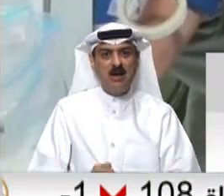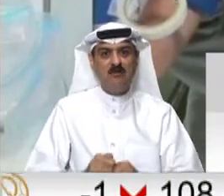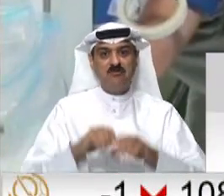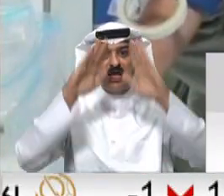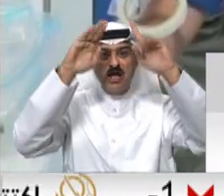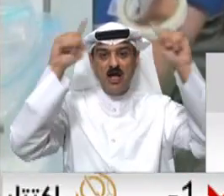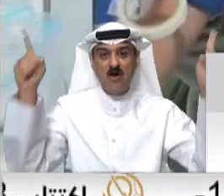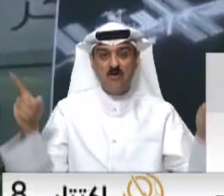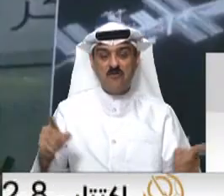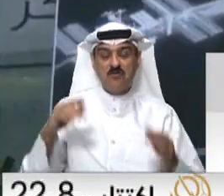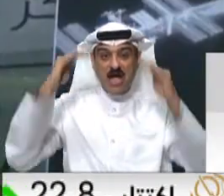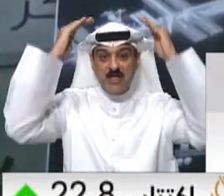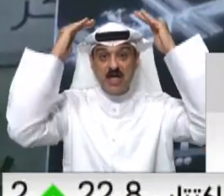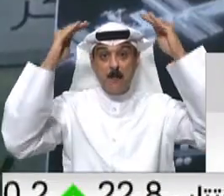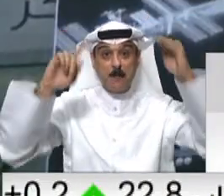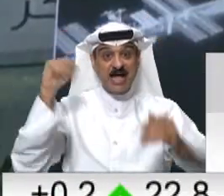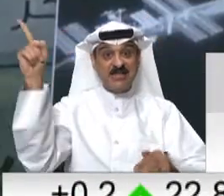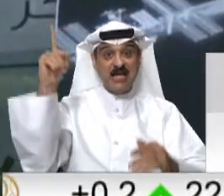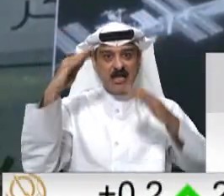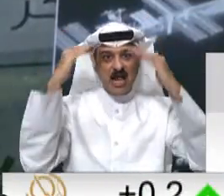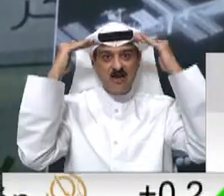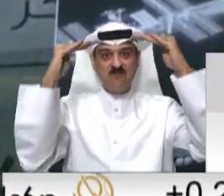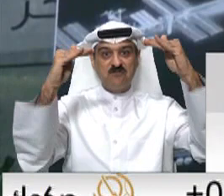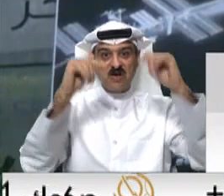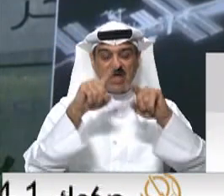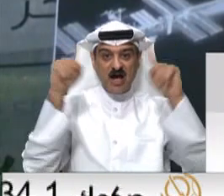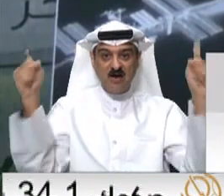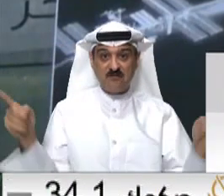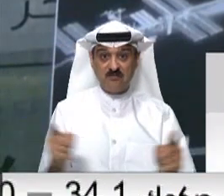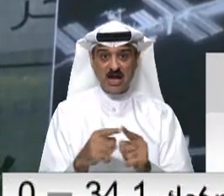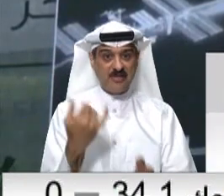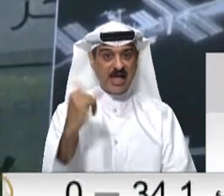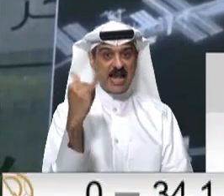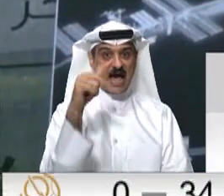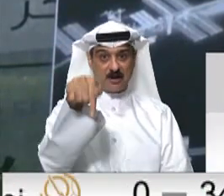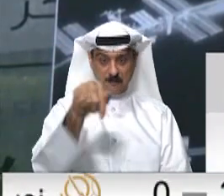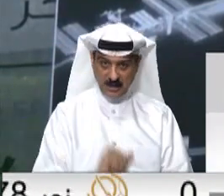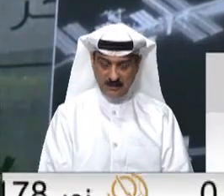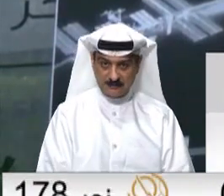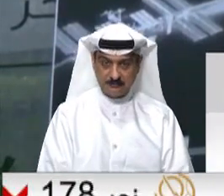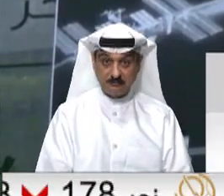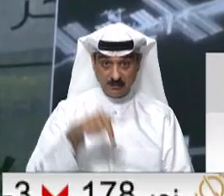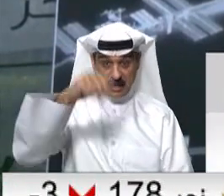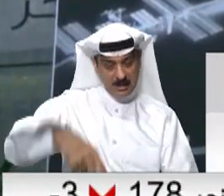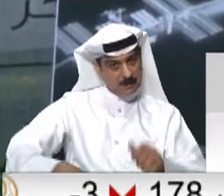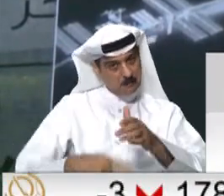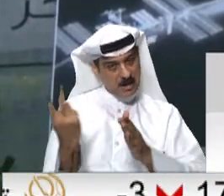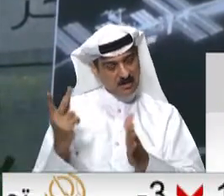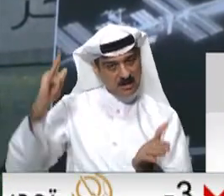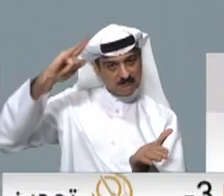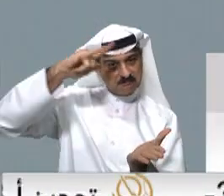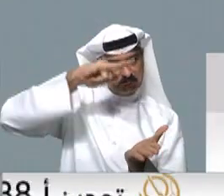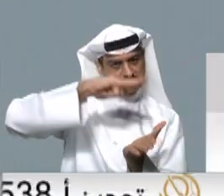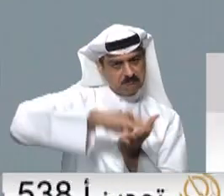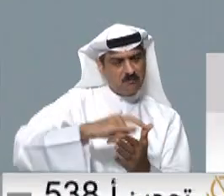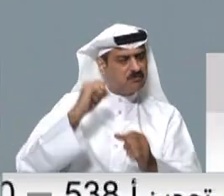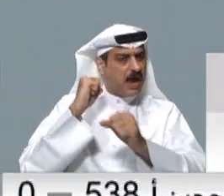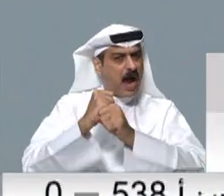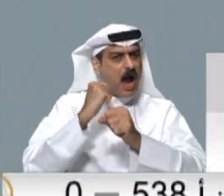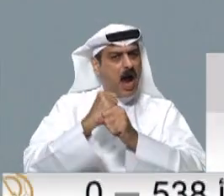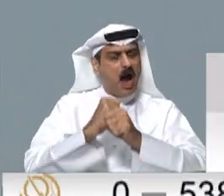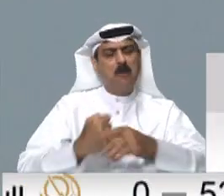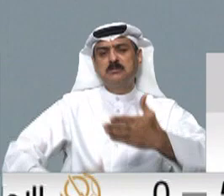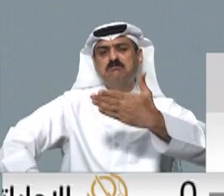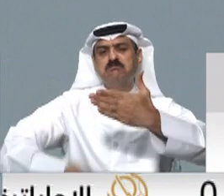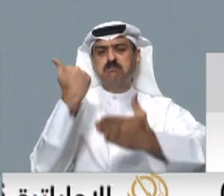محطه الفضاء دوليها بطموح سعيد انتقل العالم العربي للفضاء وبعوده السلطان ايادي بعد انجاز اطول مهمه